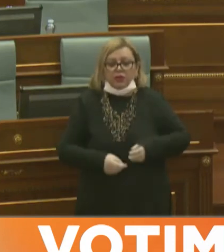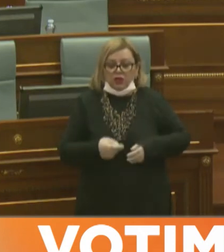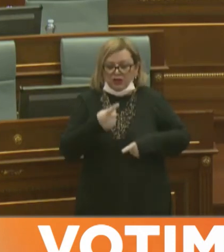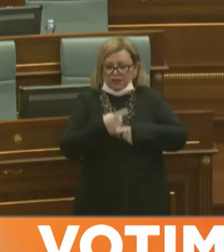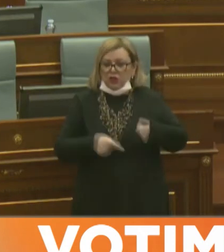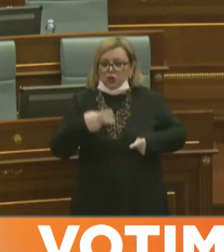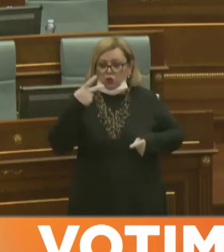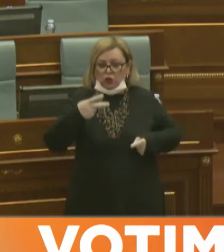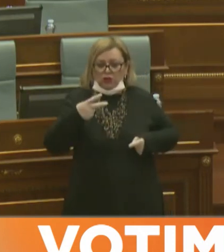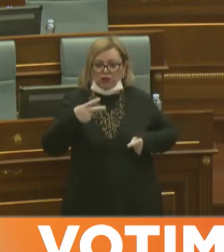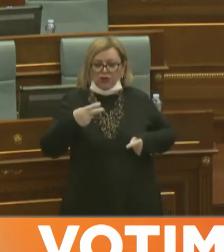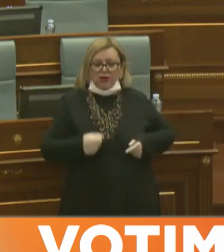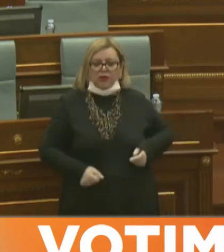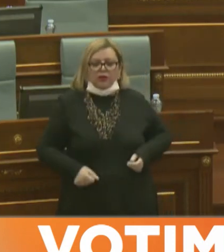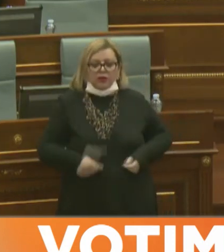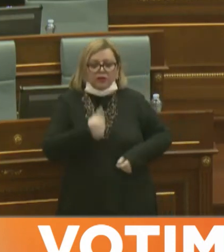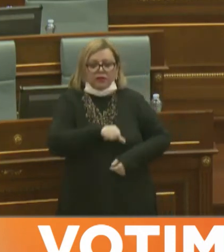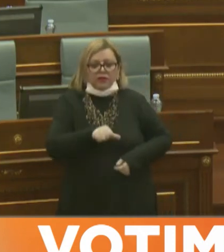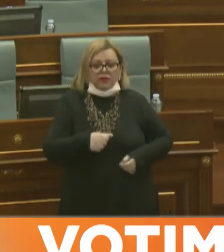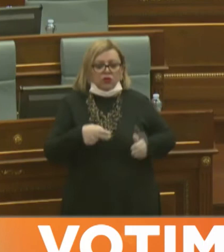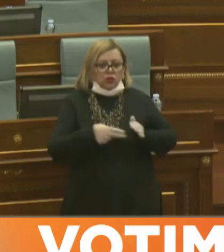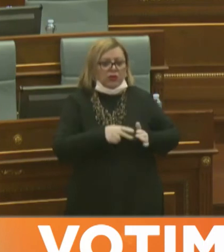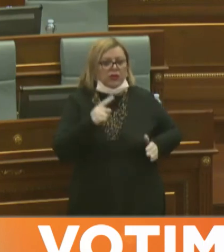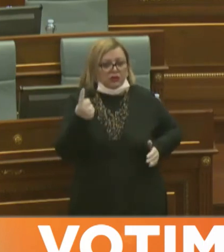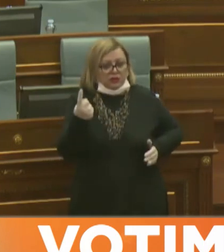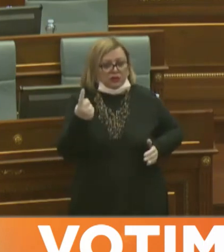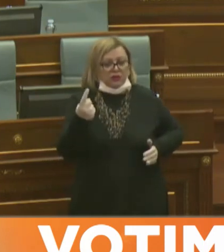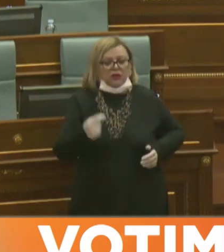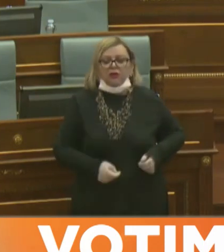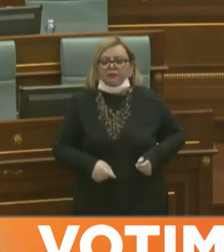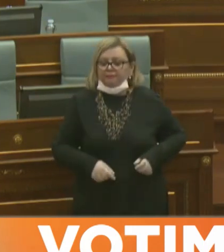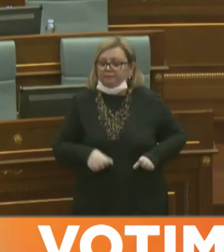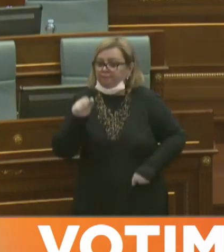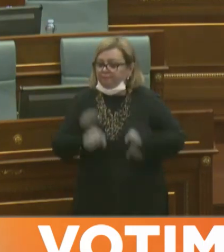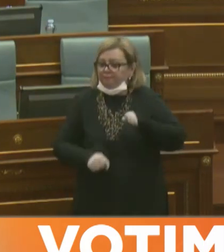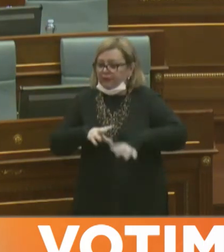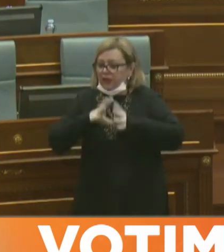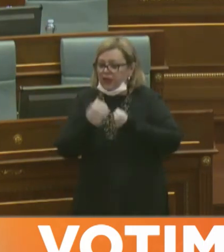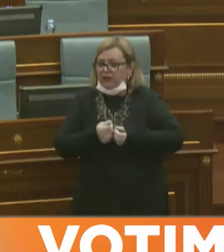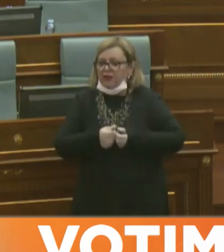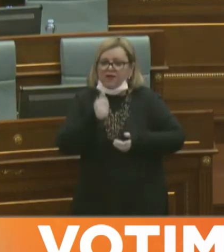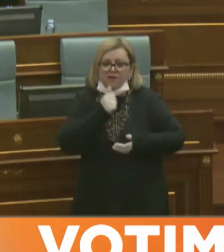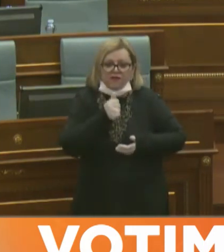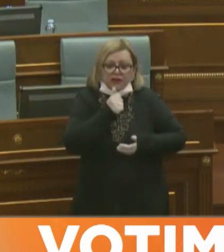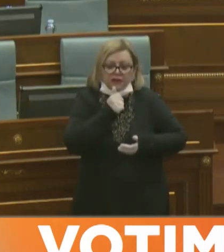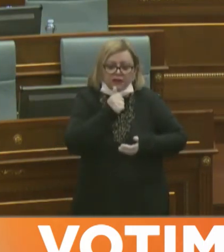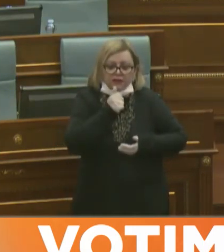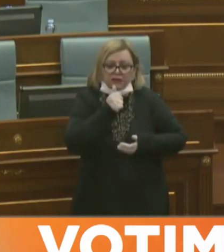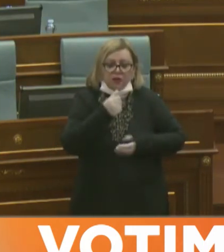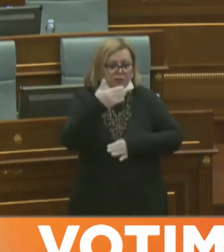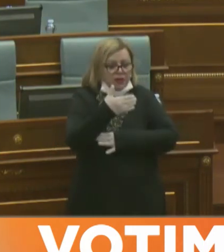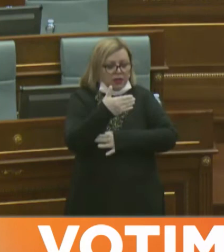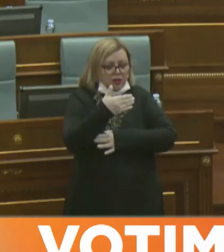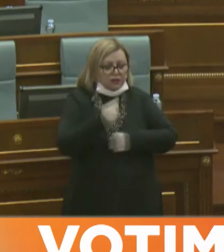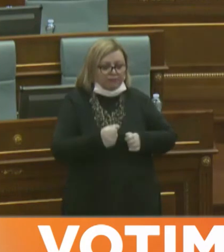këtij viti dhe me 2021. Ne vlerësojmë se duke i mobilizuar gjitha burimet e financimit për biznese dhe